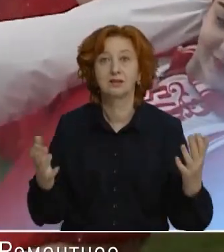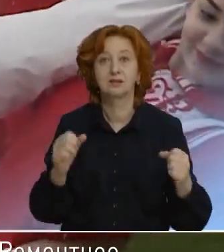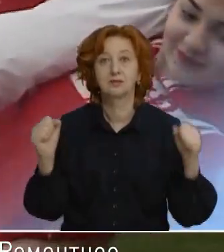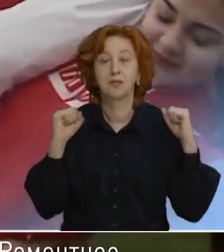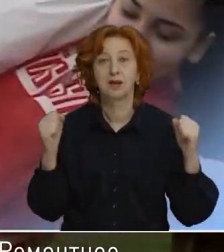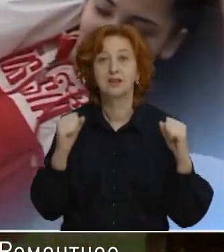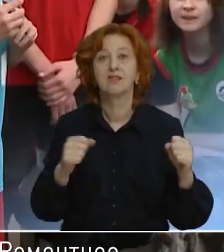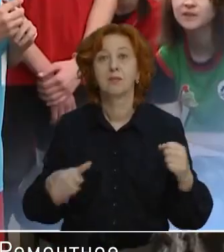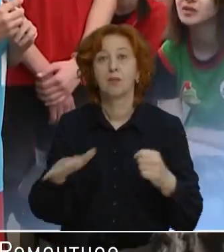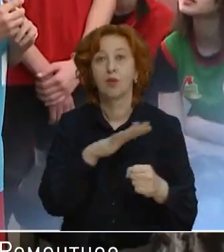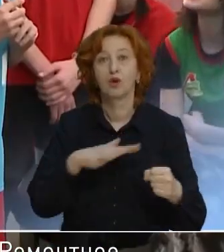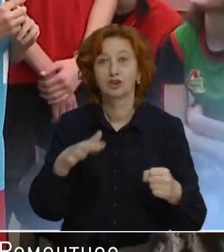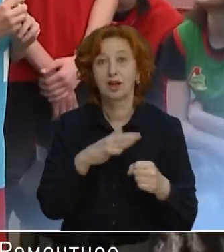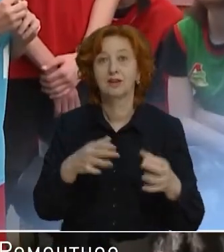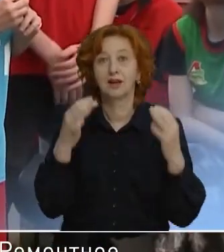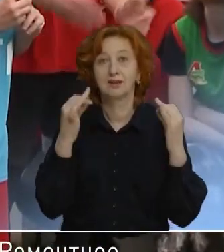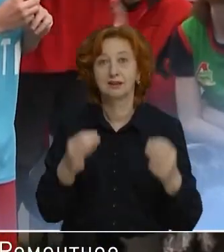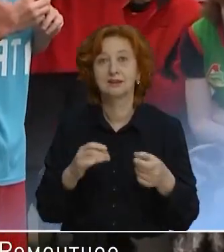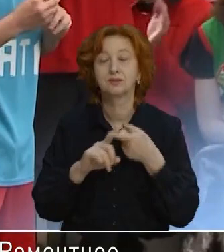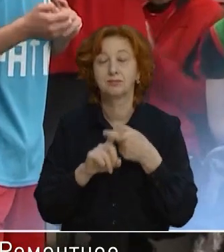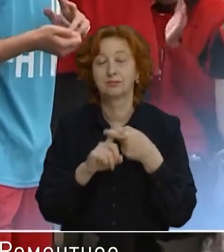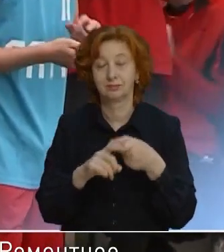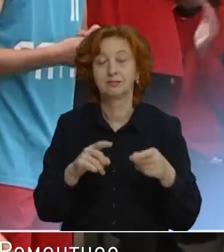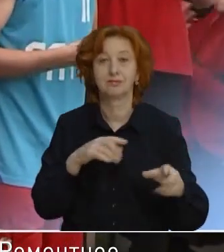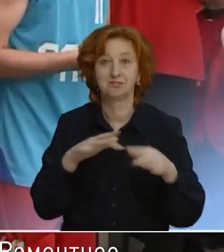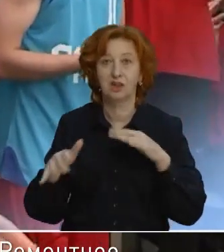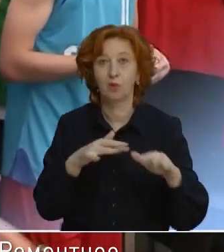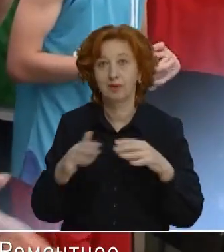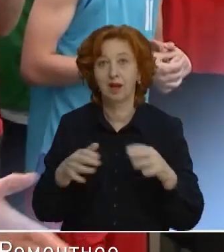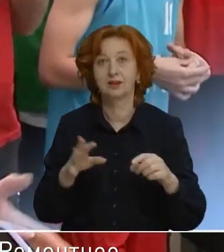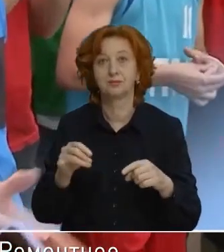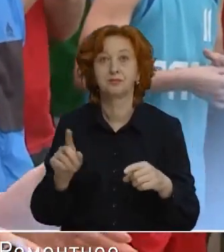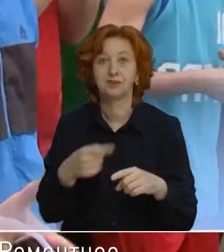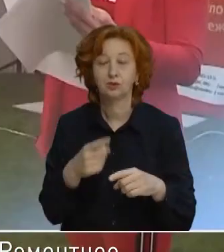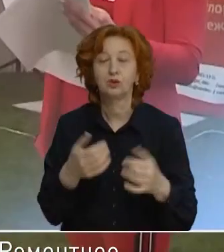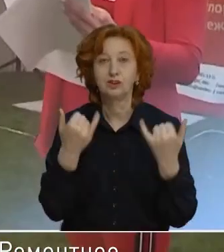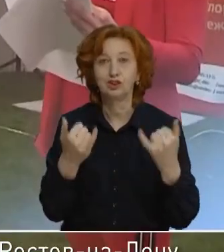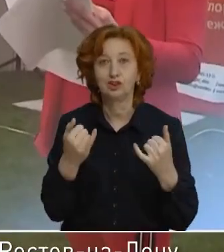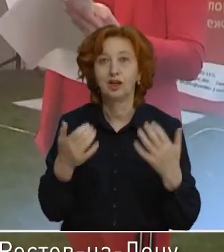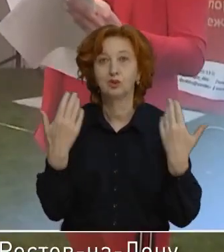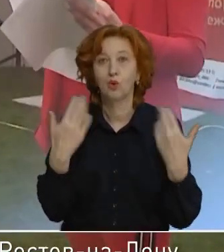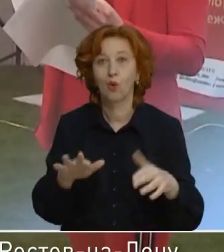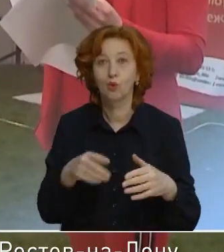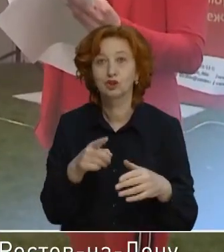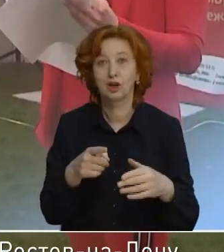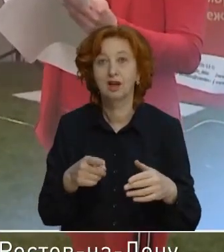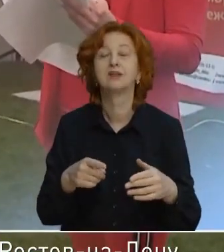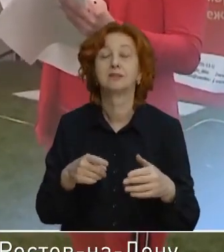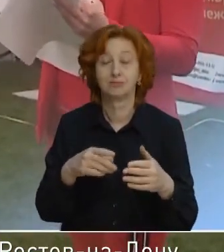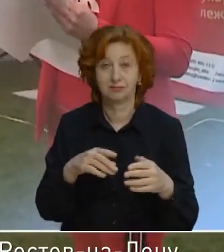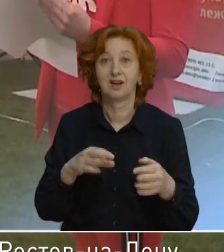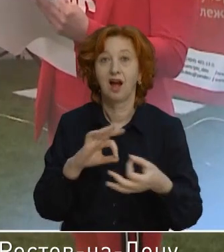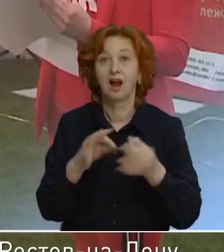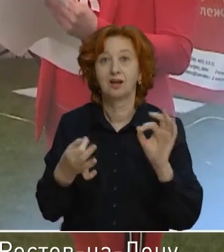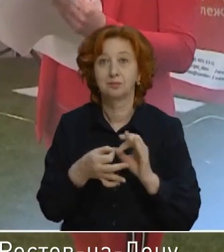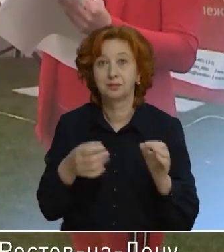спортивных площадок Гребного канала. Старт празднику дала российская фигуристка, серебряный призер Олимпийских игр 2002 года, бронзовый призер Олимпийских